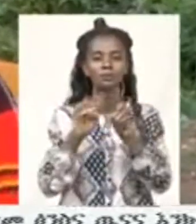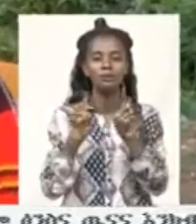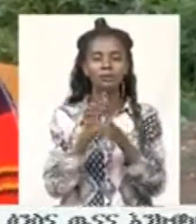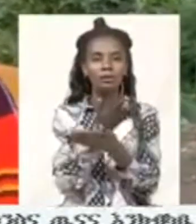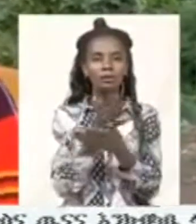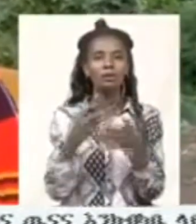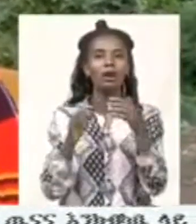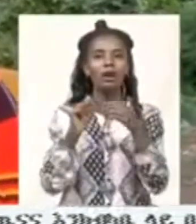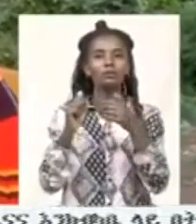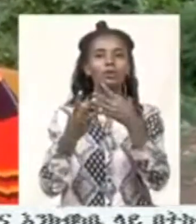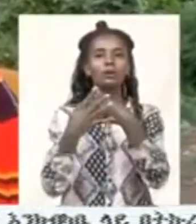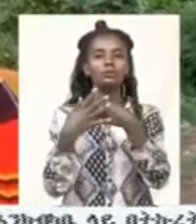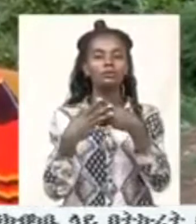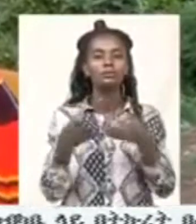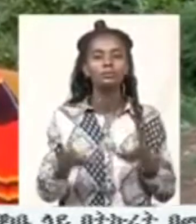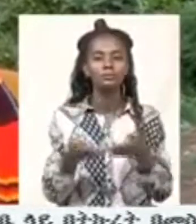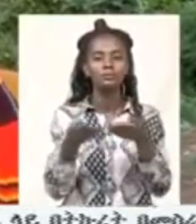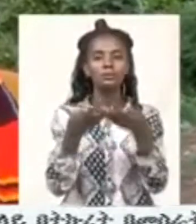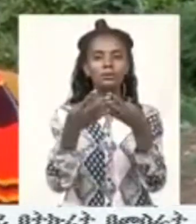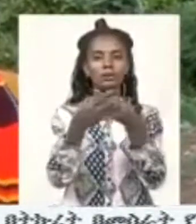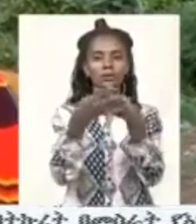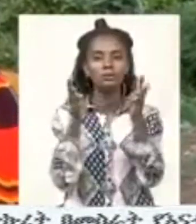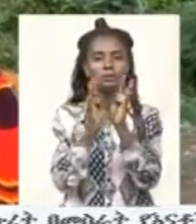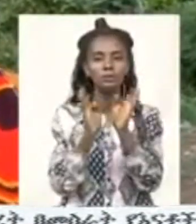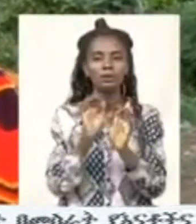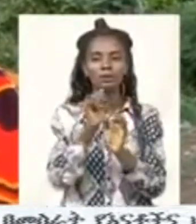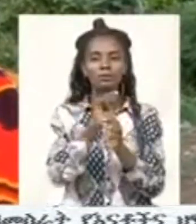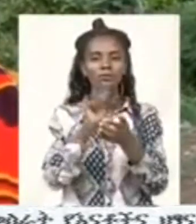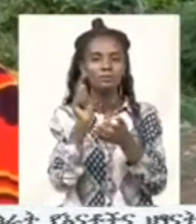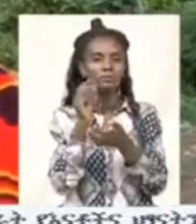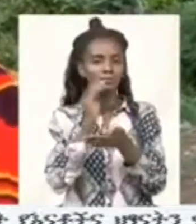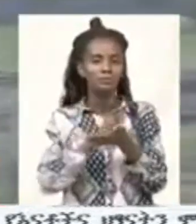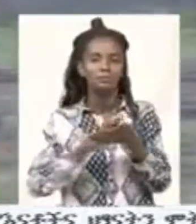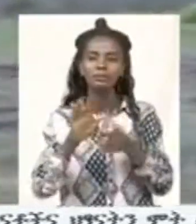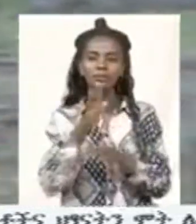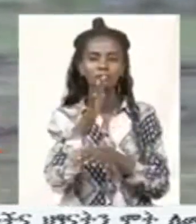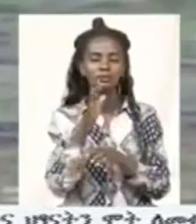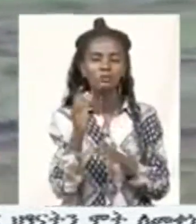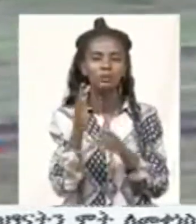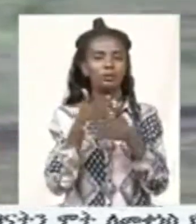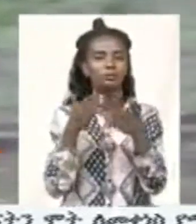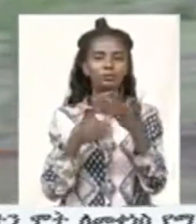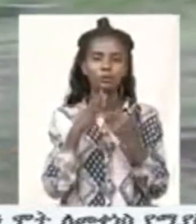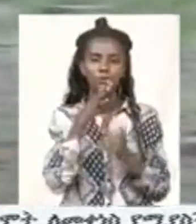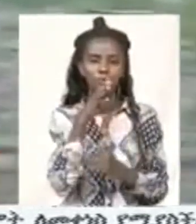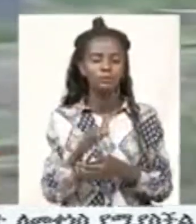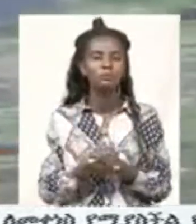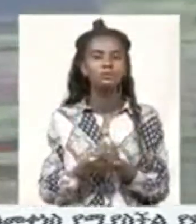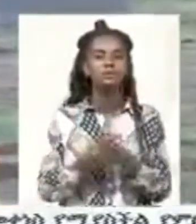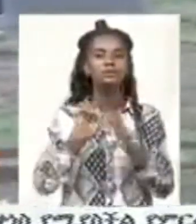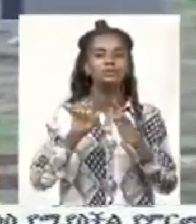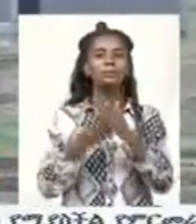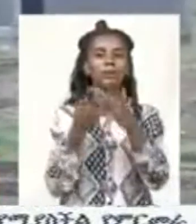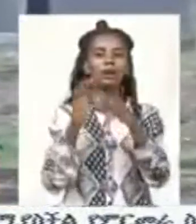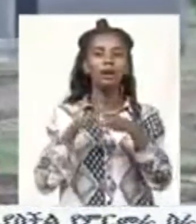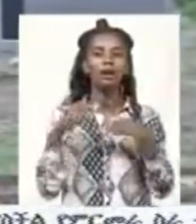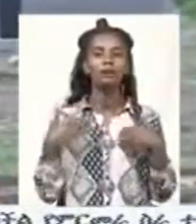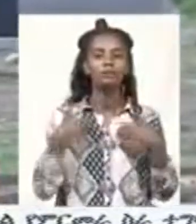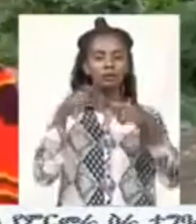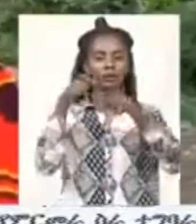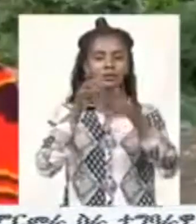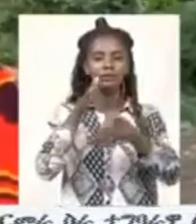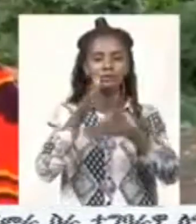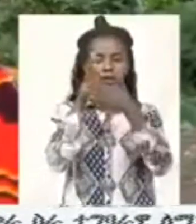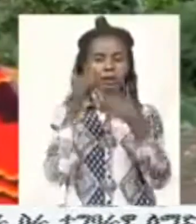የራሱ አጥር መኖር አለበት። ከዛ ውጪ መጸዳጃዎች አልተገነቡም። ሌሎች በጅምር ላይ ያሉ የአስተዳደር ህንፃዎች